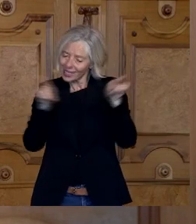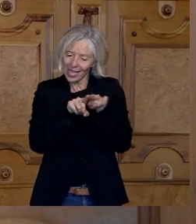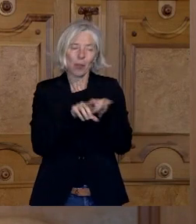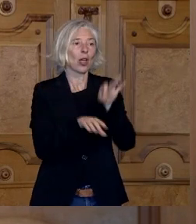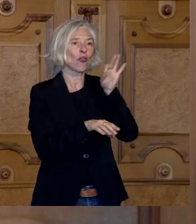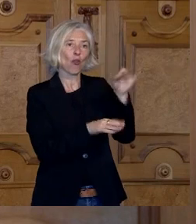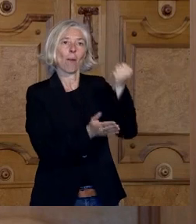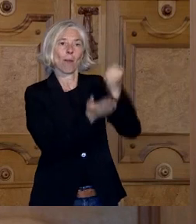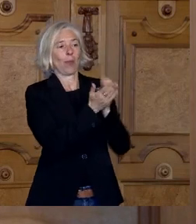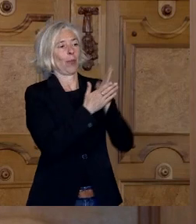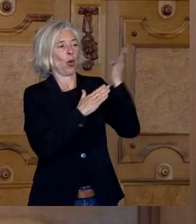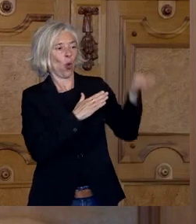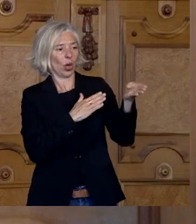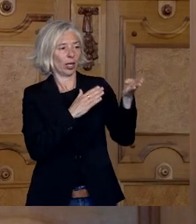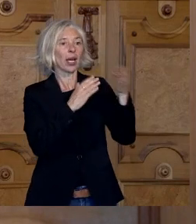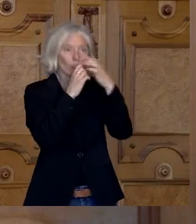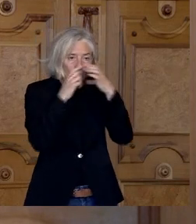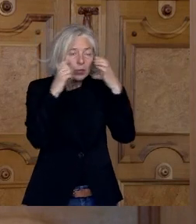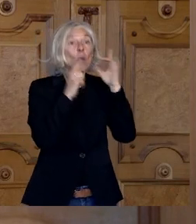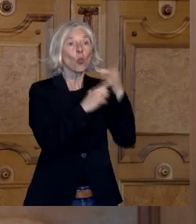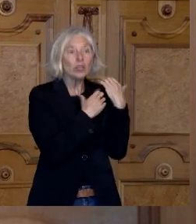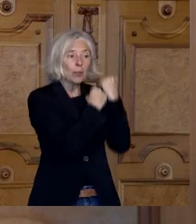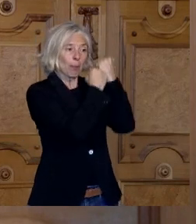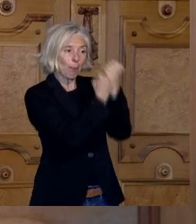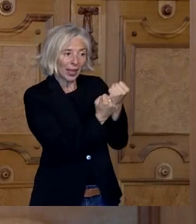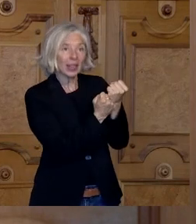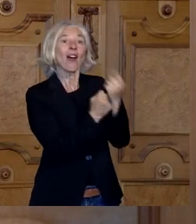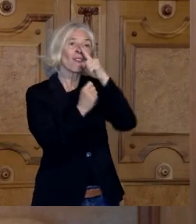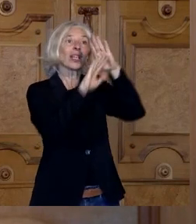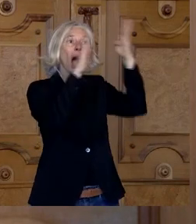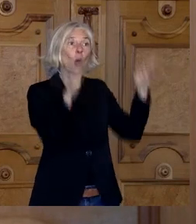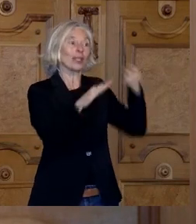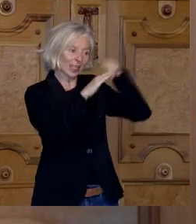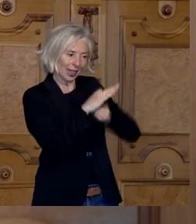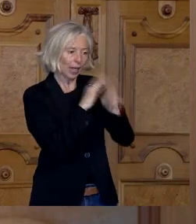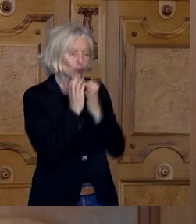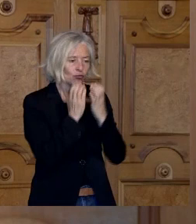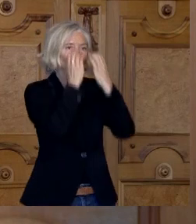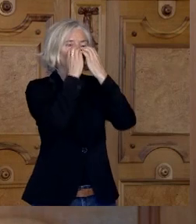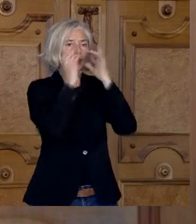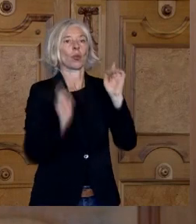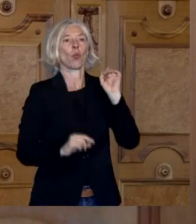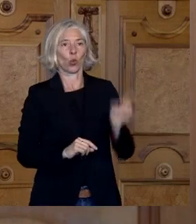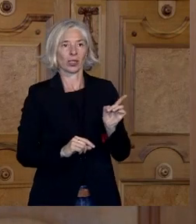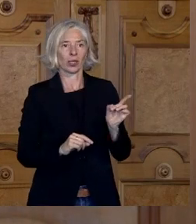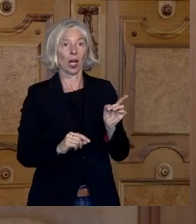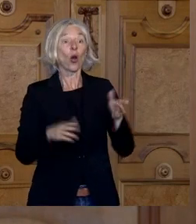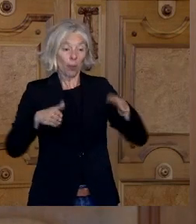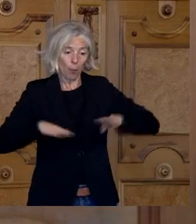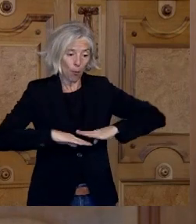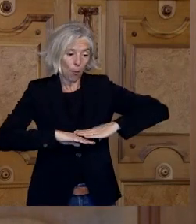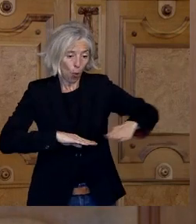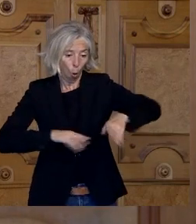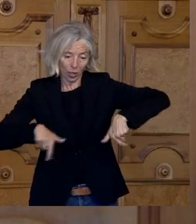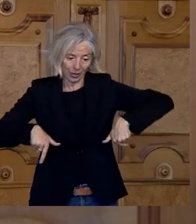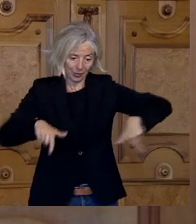dabei haben und dann auch in den Gebäuden aufziehen. In den Gebäuden selber finden Sie entsprechende Bodenmarkierungen und auch sind alle